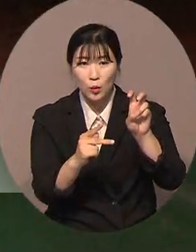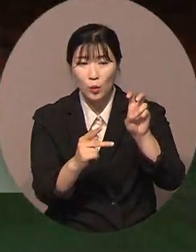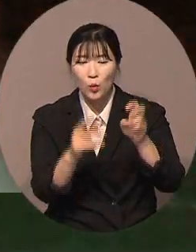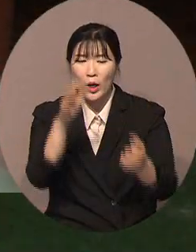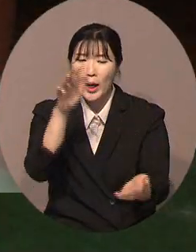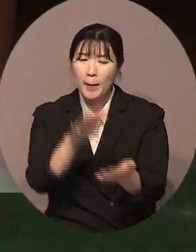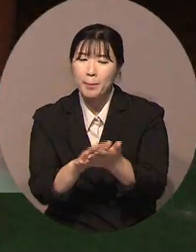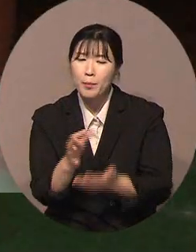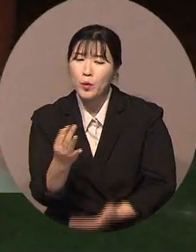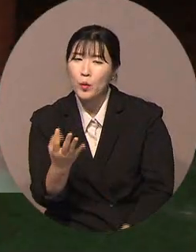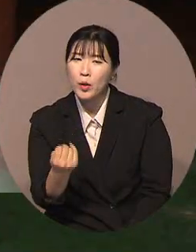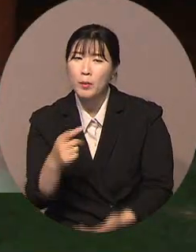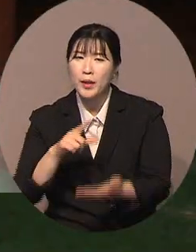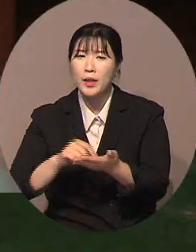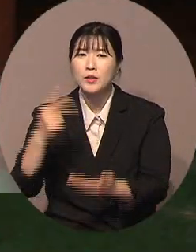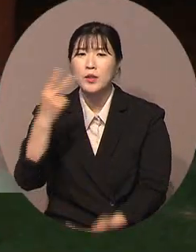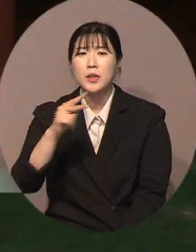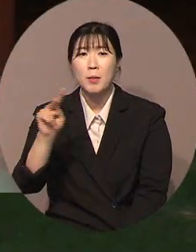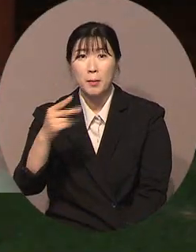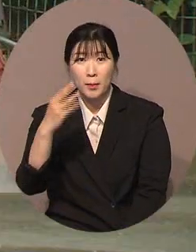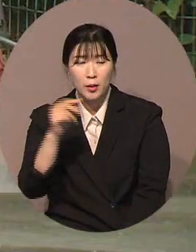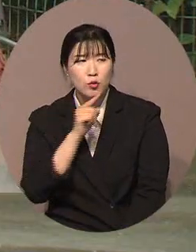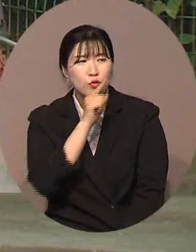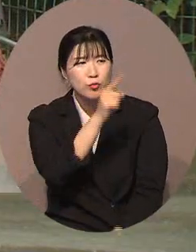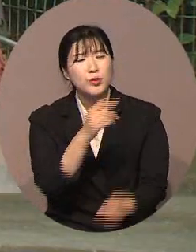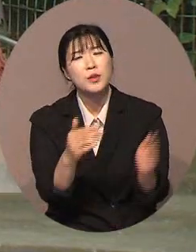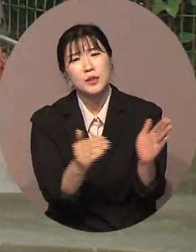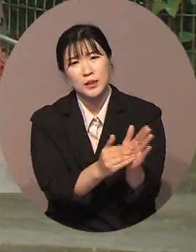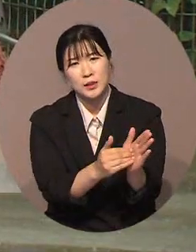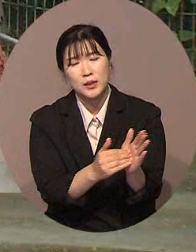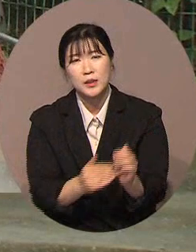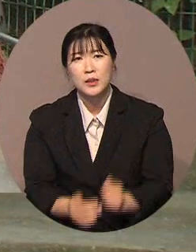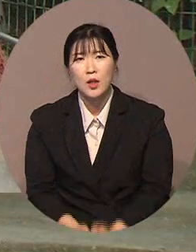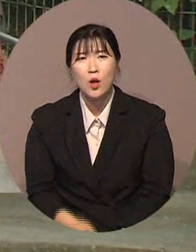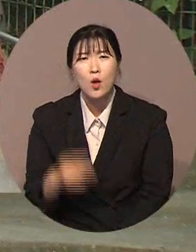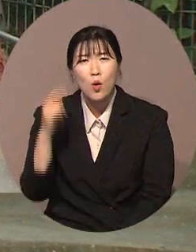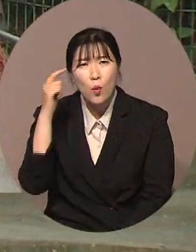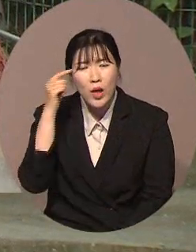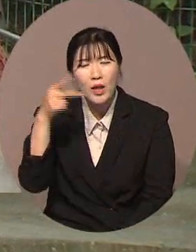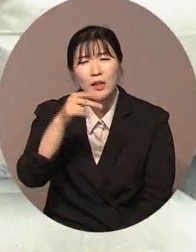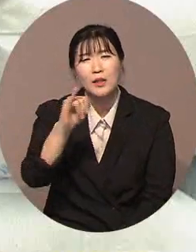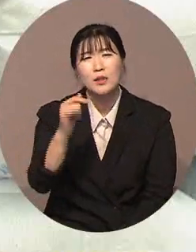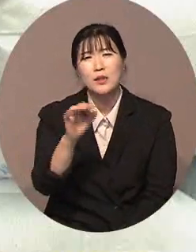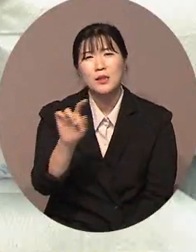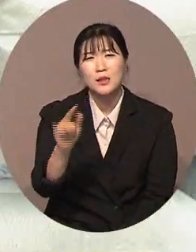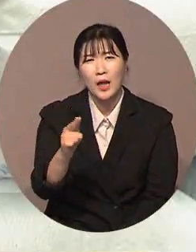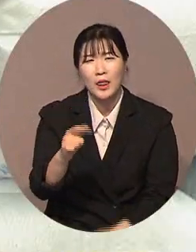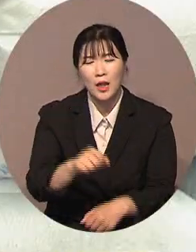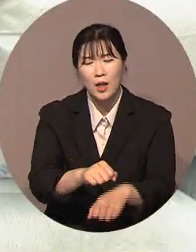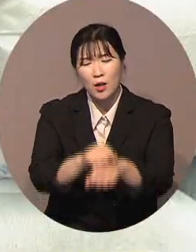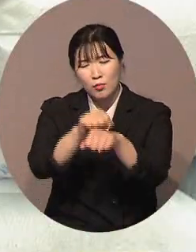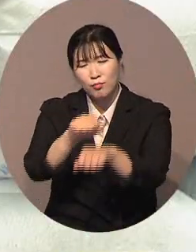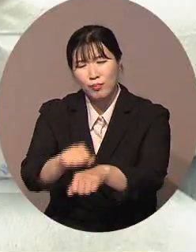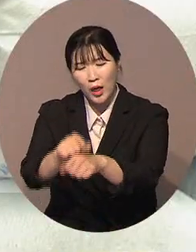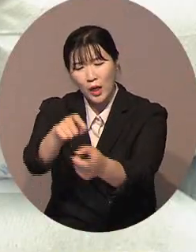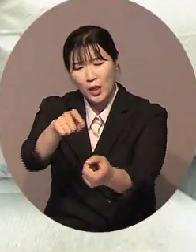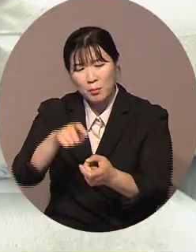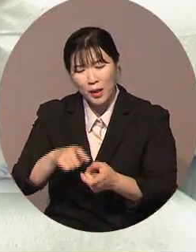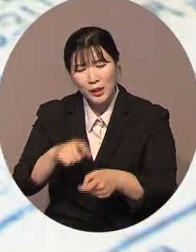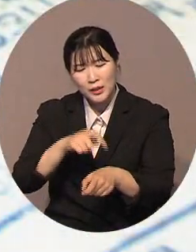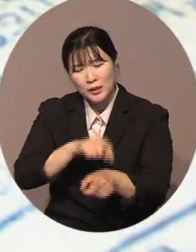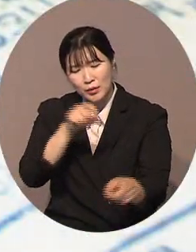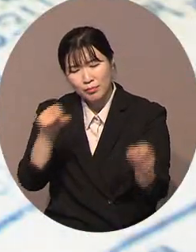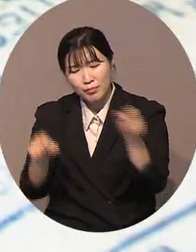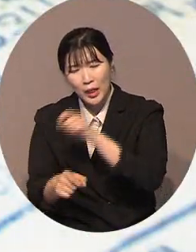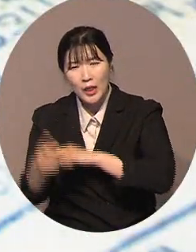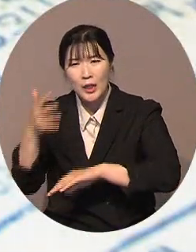650개, 2,200만 원어치를 주문했습니다. 전남 신안에 거래처 택배 물량이 밀려 소금 수급이